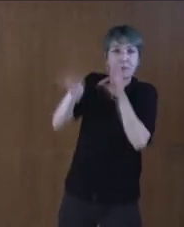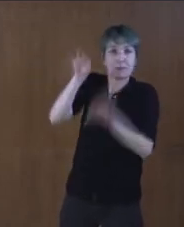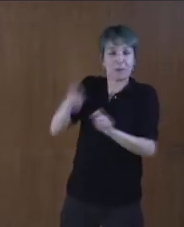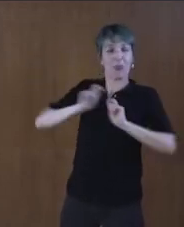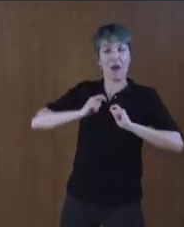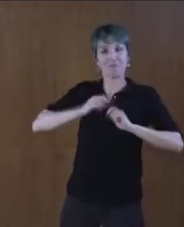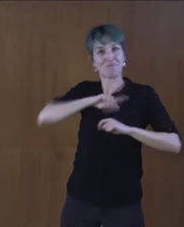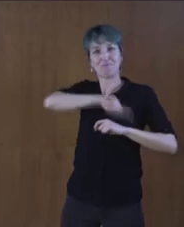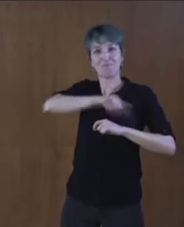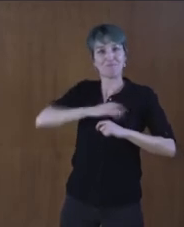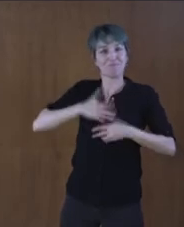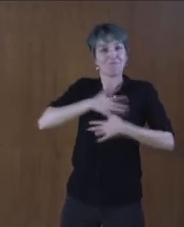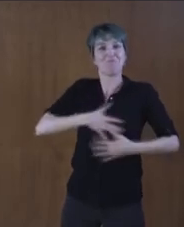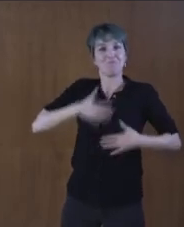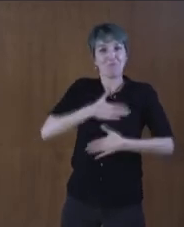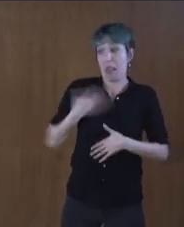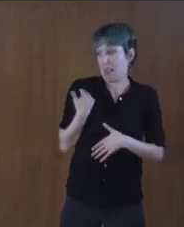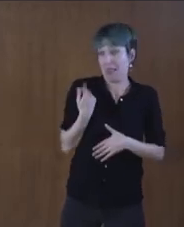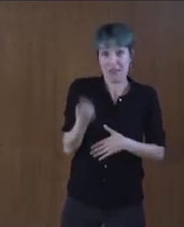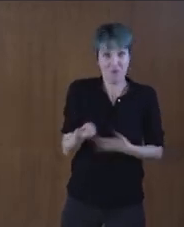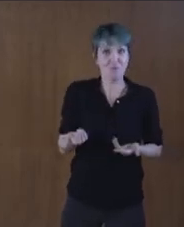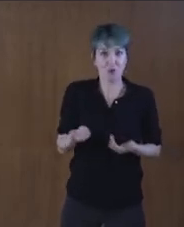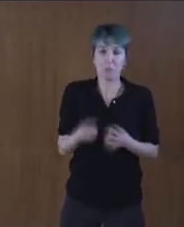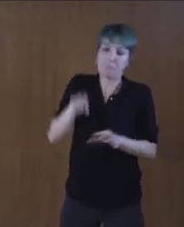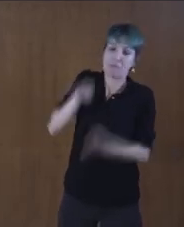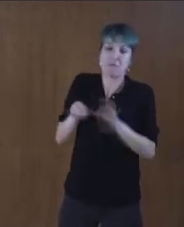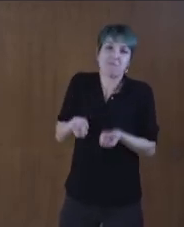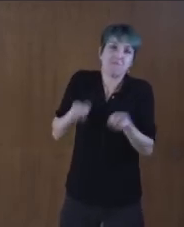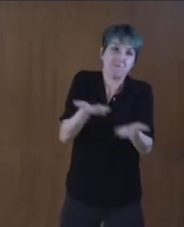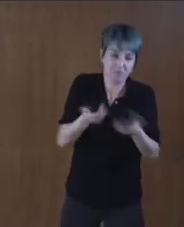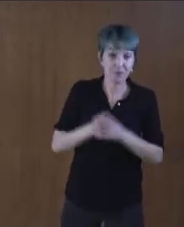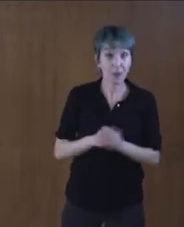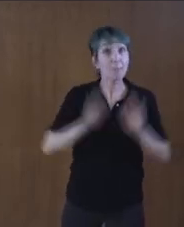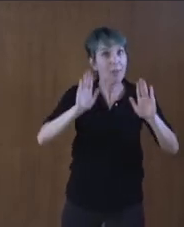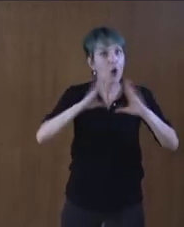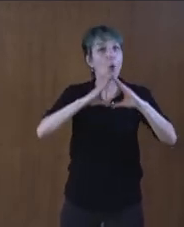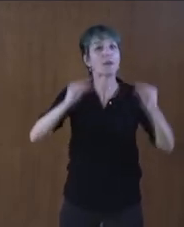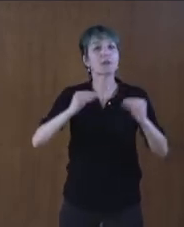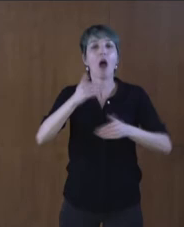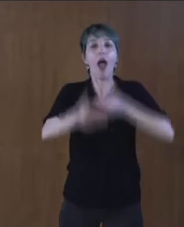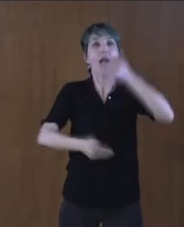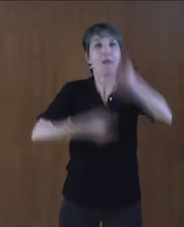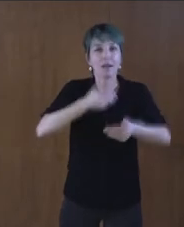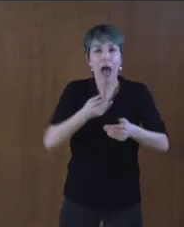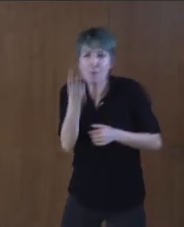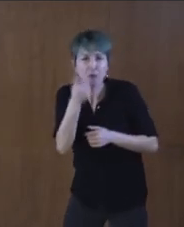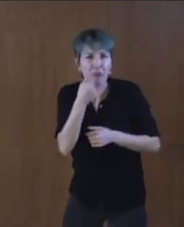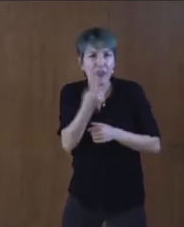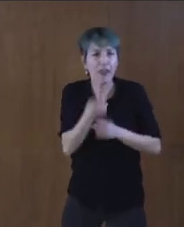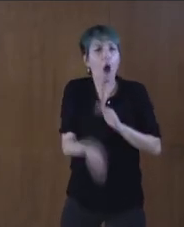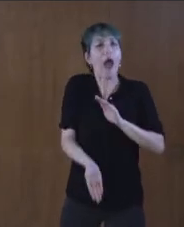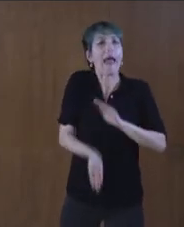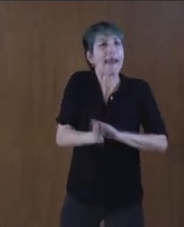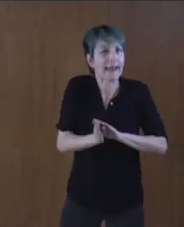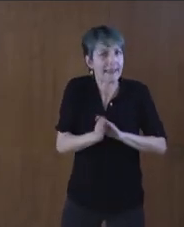grans que hem tingut darrerament. La universitat avança, anava a dir encara avança, però no